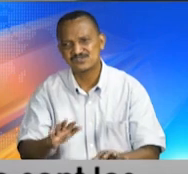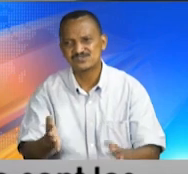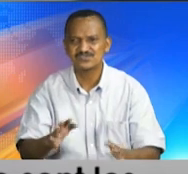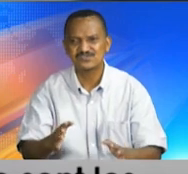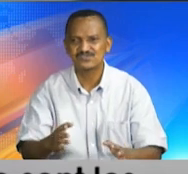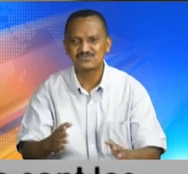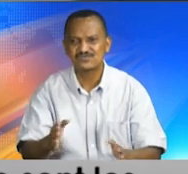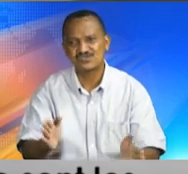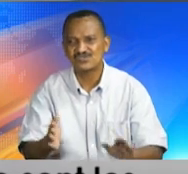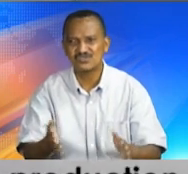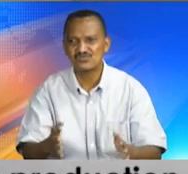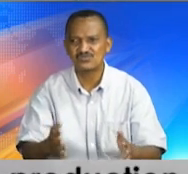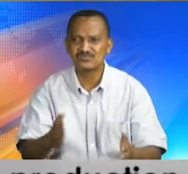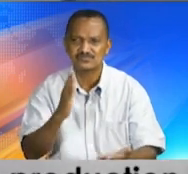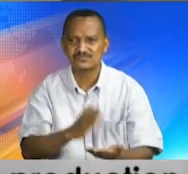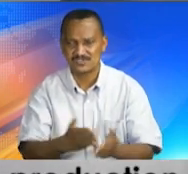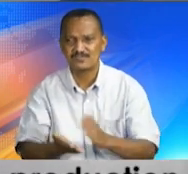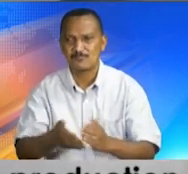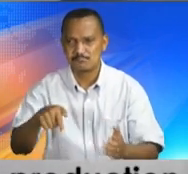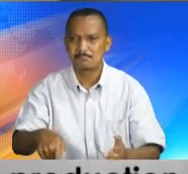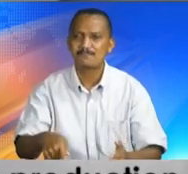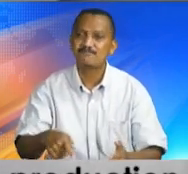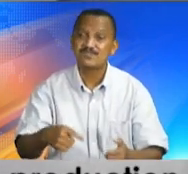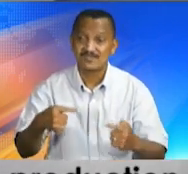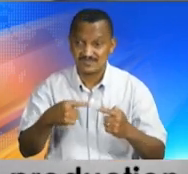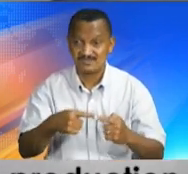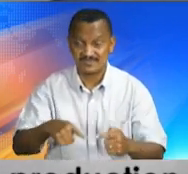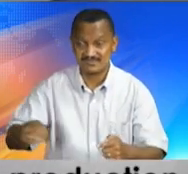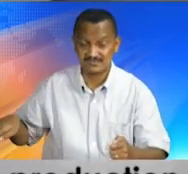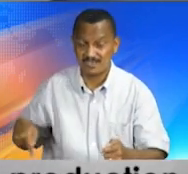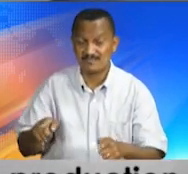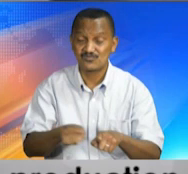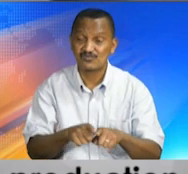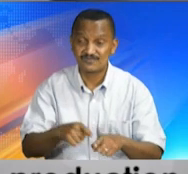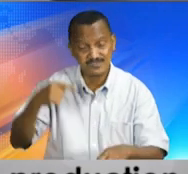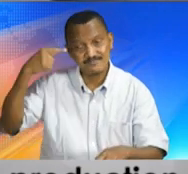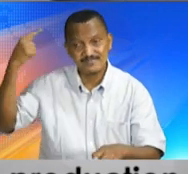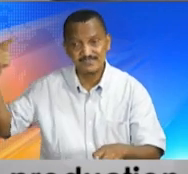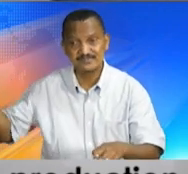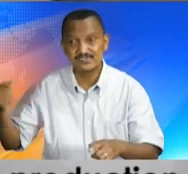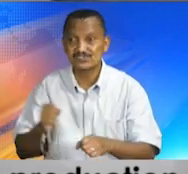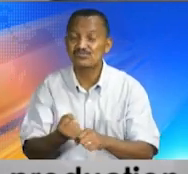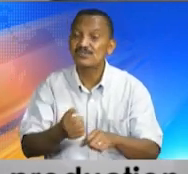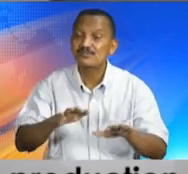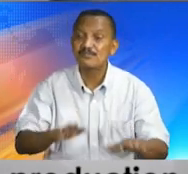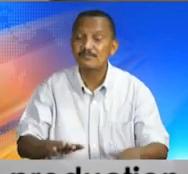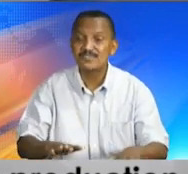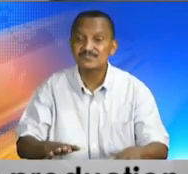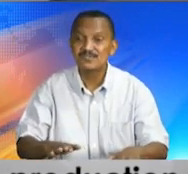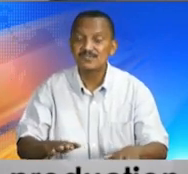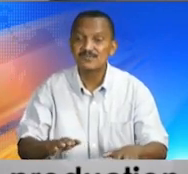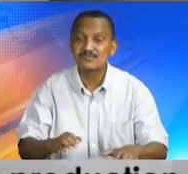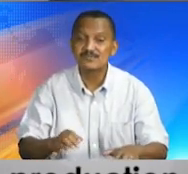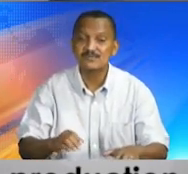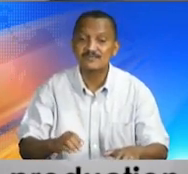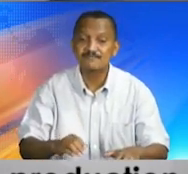betsaka loatra noho ny tanterahana. Iny paikady manaraka ihany koa dia ny fametrahana an'ireo ivotoerana famokarana an'ireo